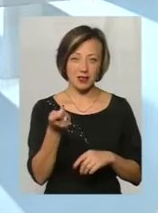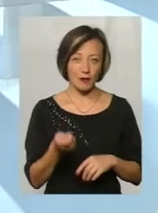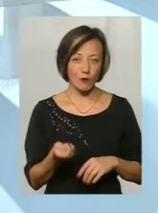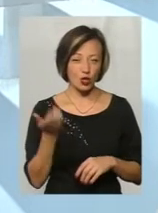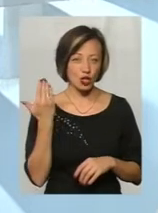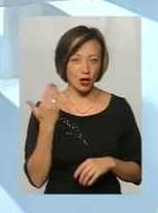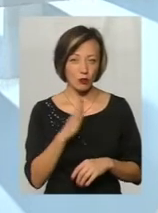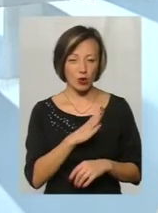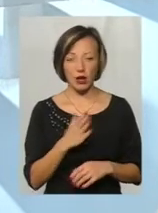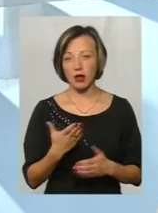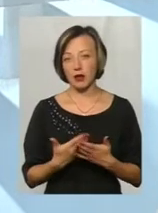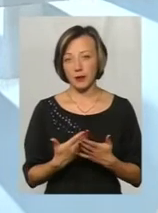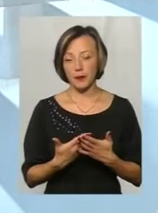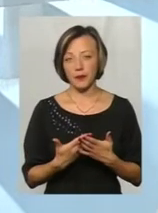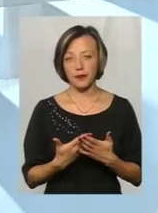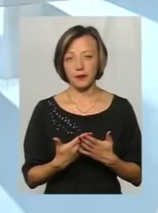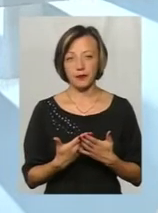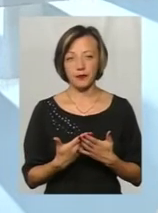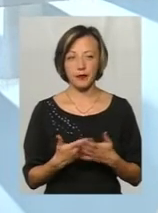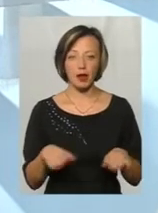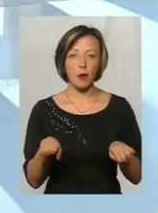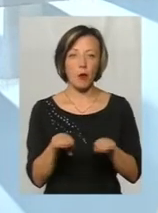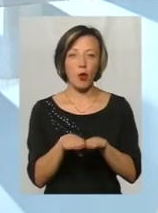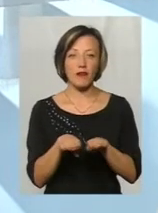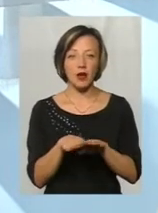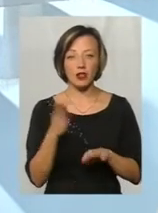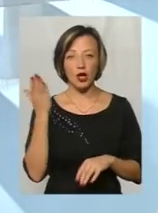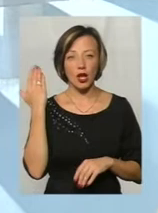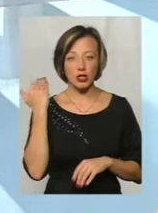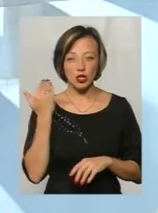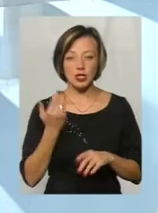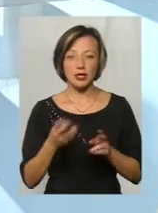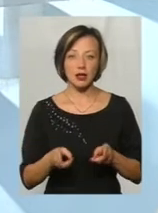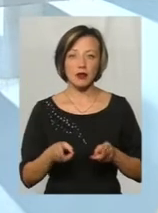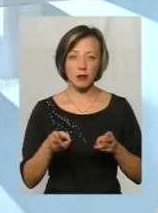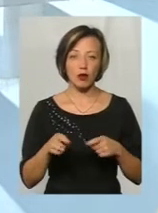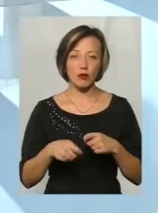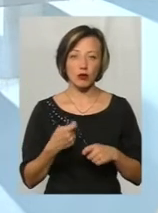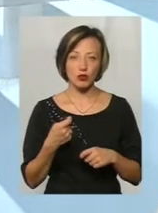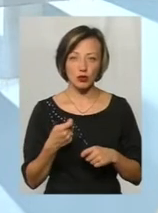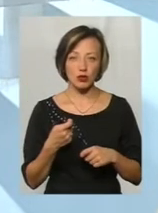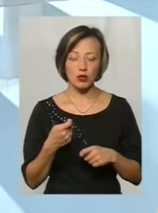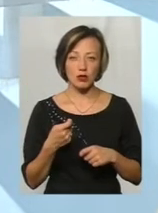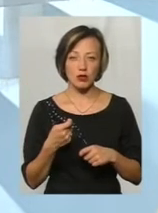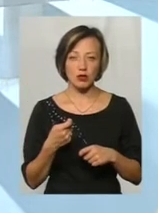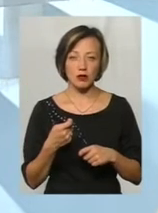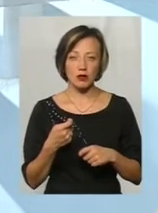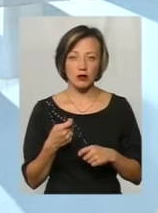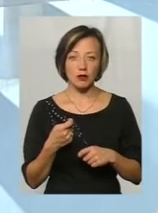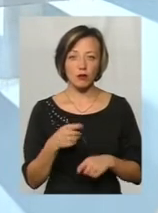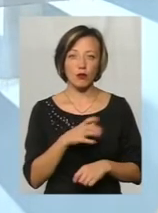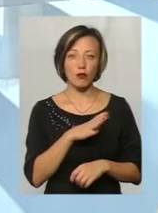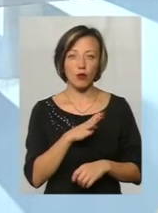було. Якщо так порівняти, то раніше дане кримінальне правопорушення, тобто злочин, воно